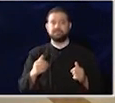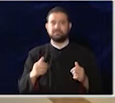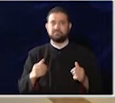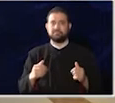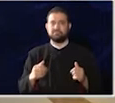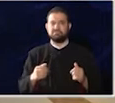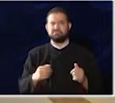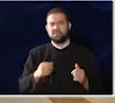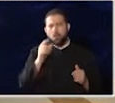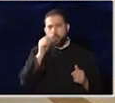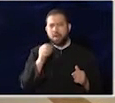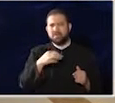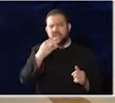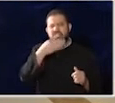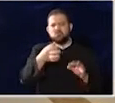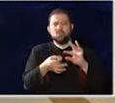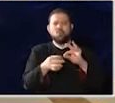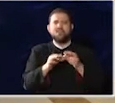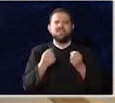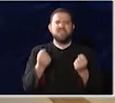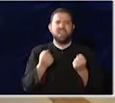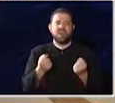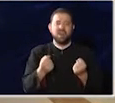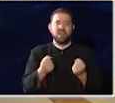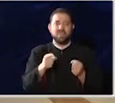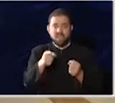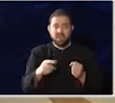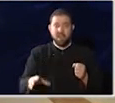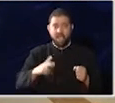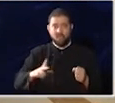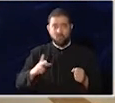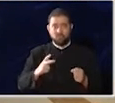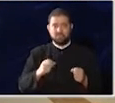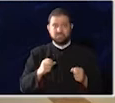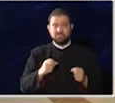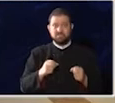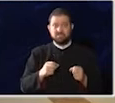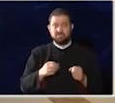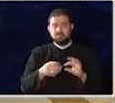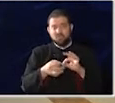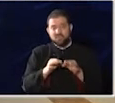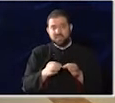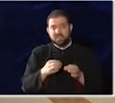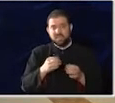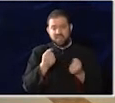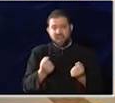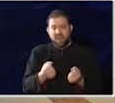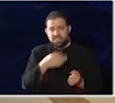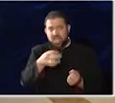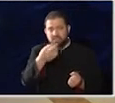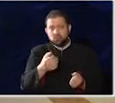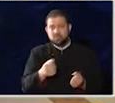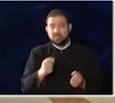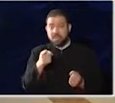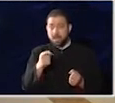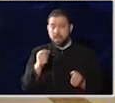cu insultele, de exemplu, și El a fost insultat și nu a răspuns. Dacă a fost ocărât, a binecuvântat.